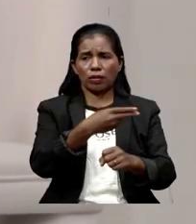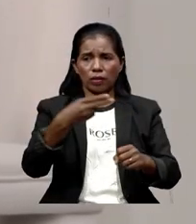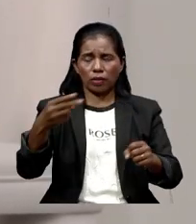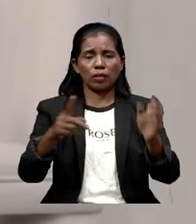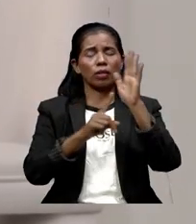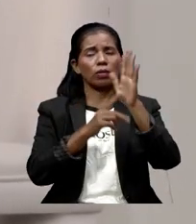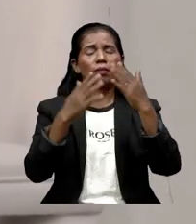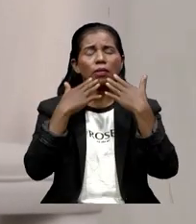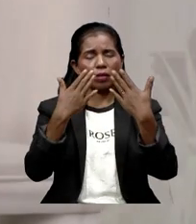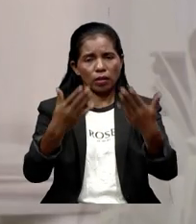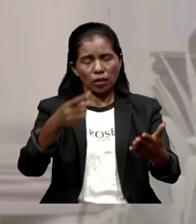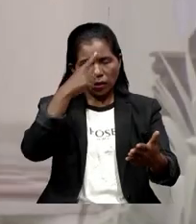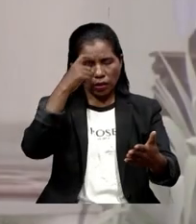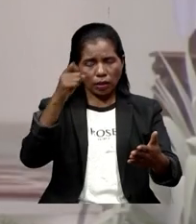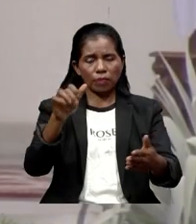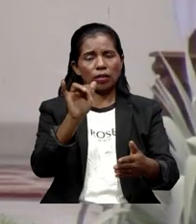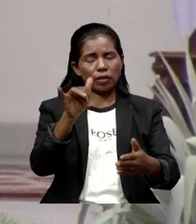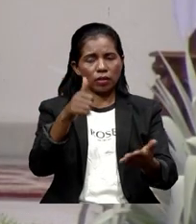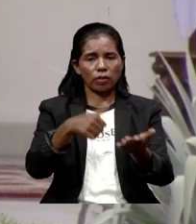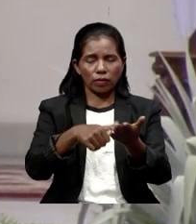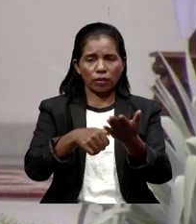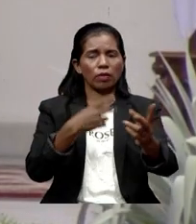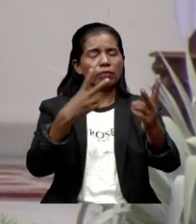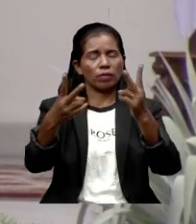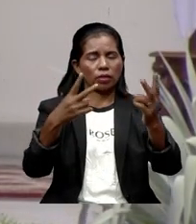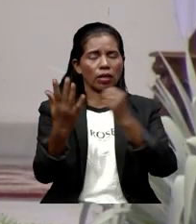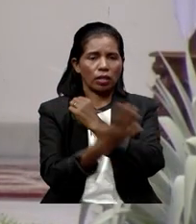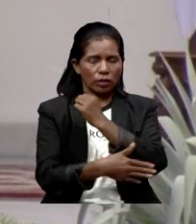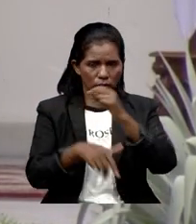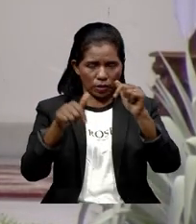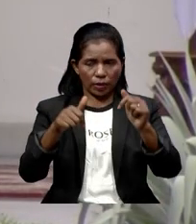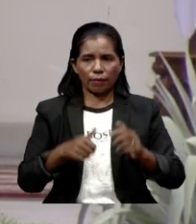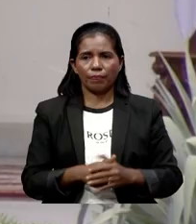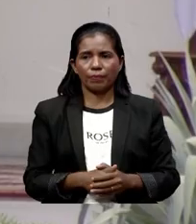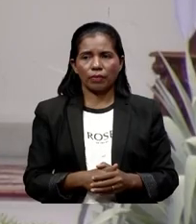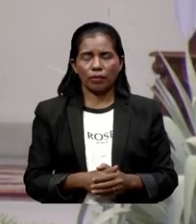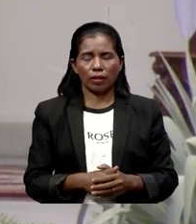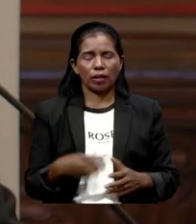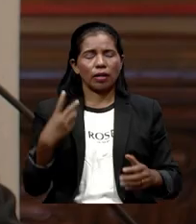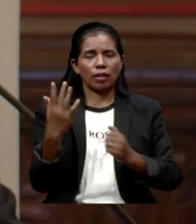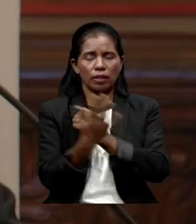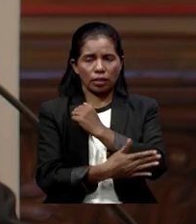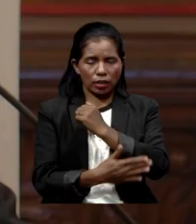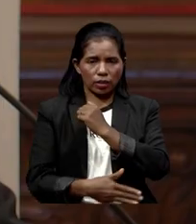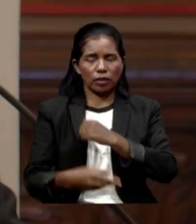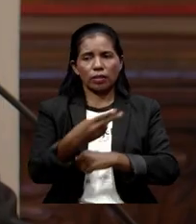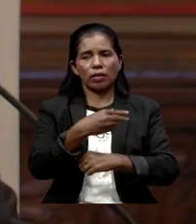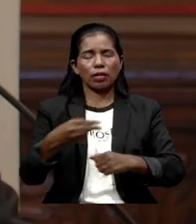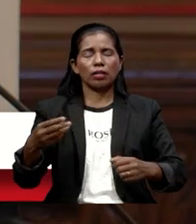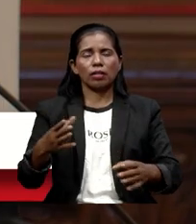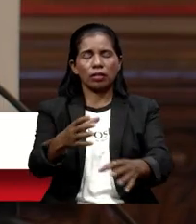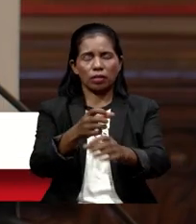teu agradecimento, também Papa aceita o convite de visita à nação indonésia. Negara kita Indonesia menyambut